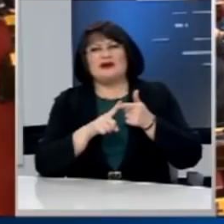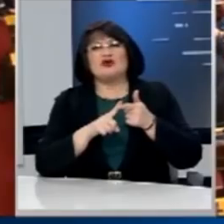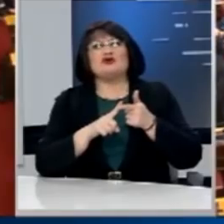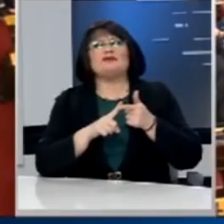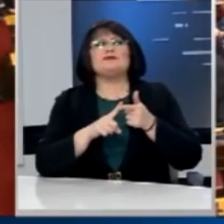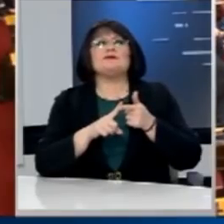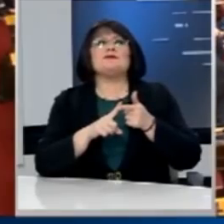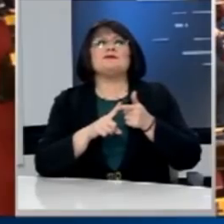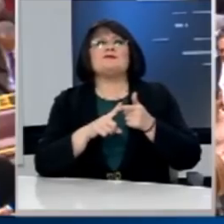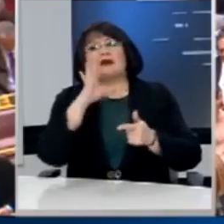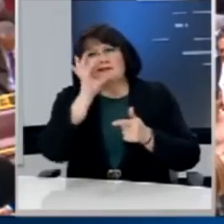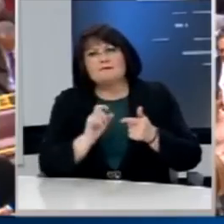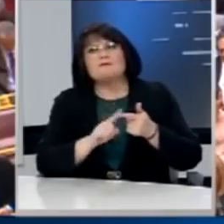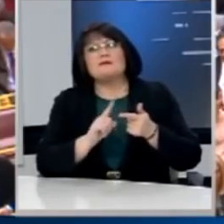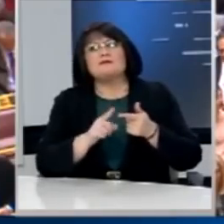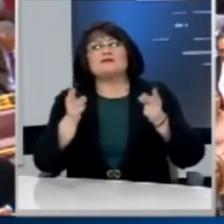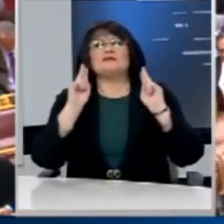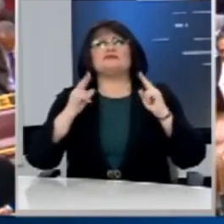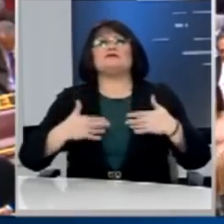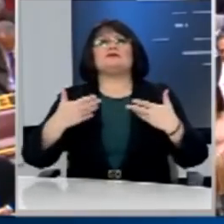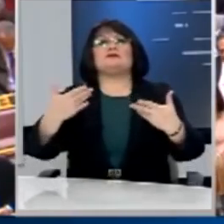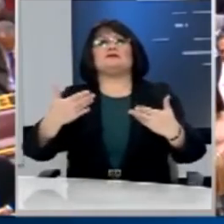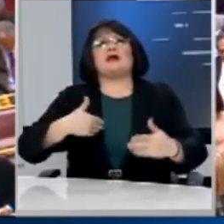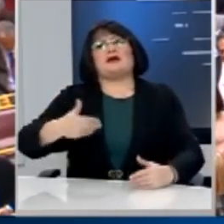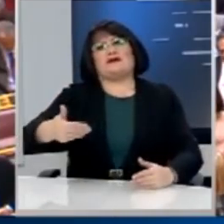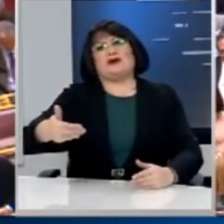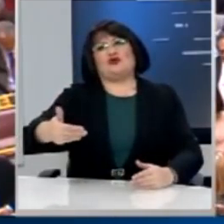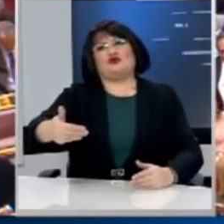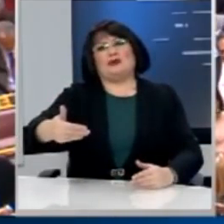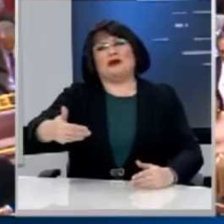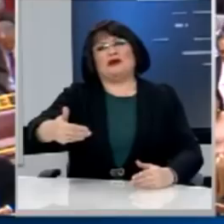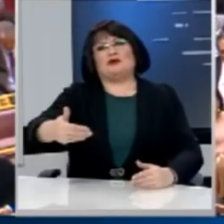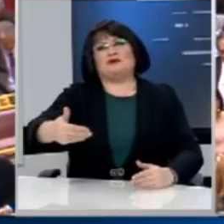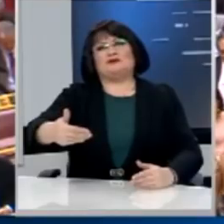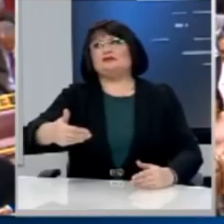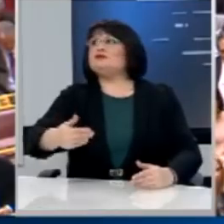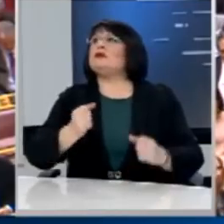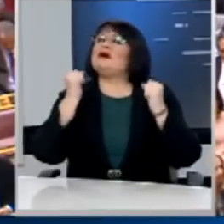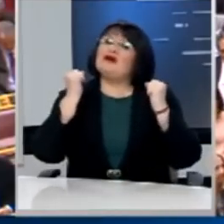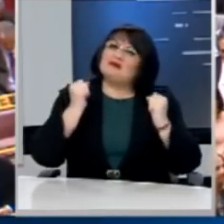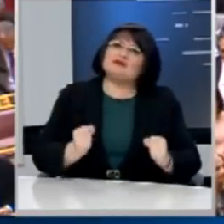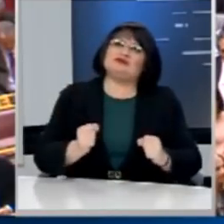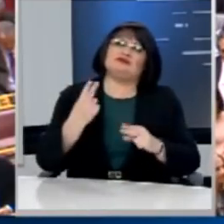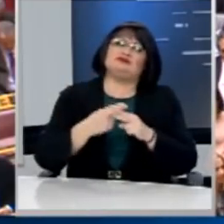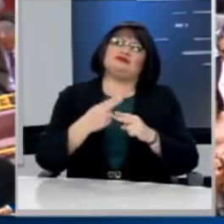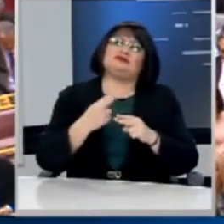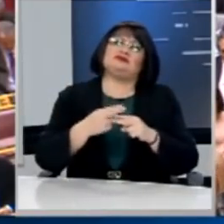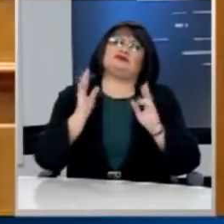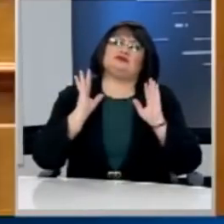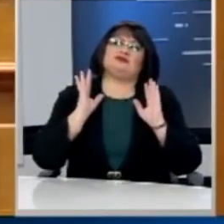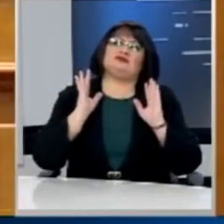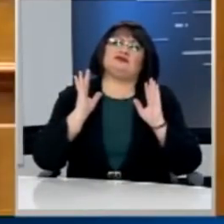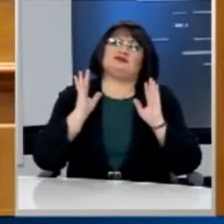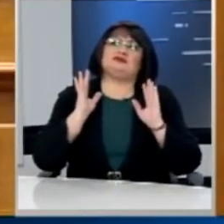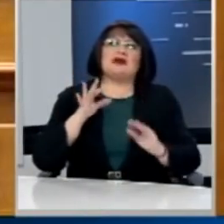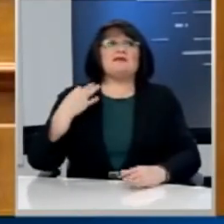ενώ παραμένει ρεαλιστικός, στρέφεται με αισιοδοξία στο αύριο. Το κάνει δίνοντας βάρος σε δυναμικούς τομείς,